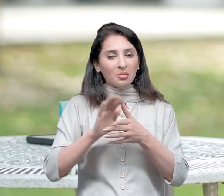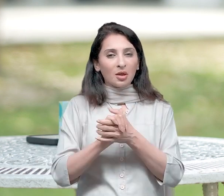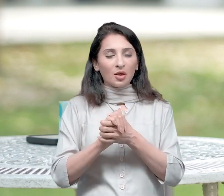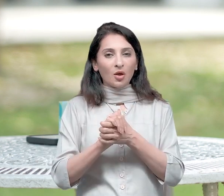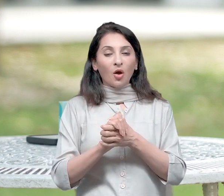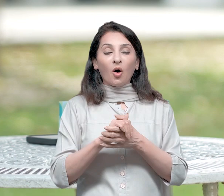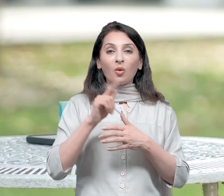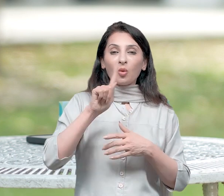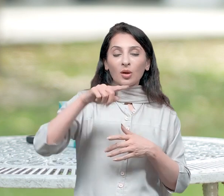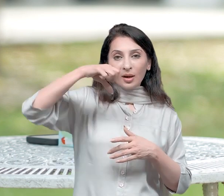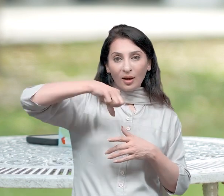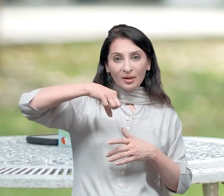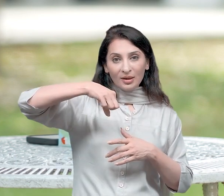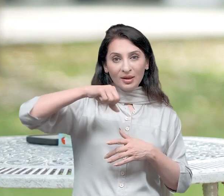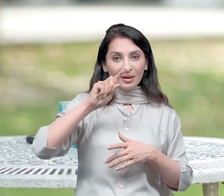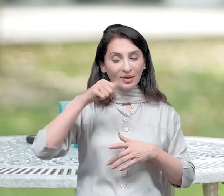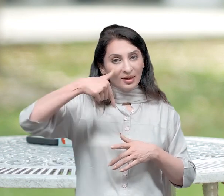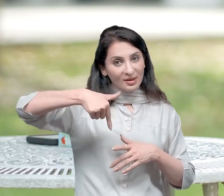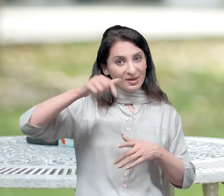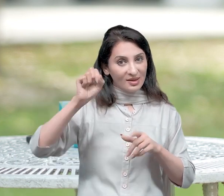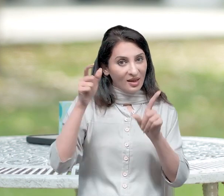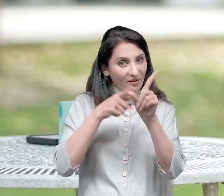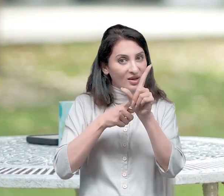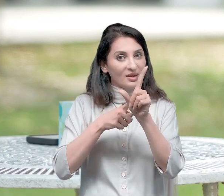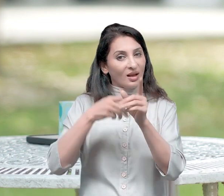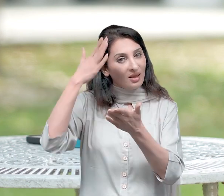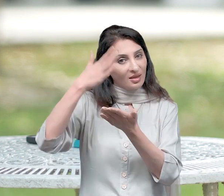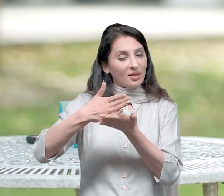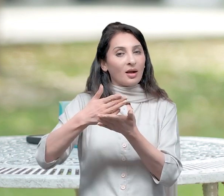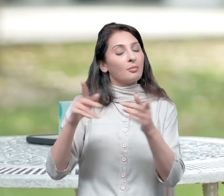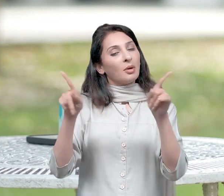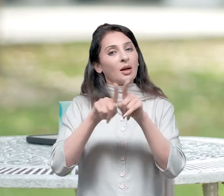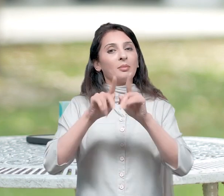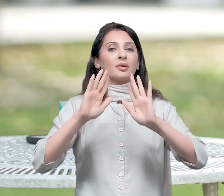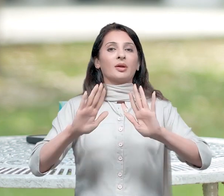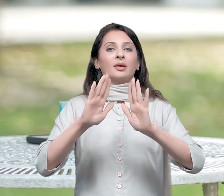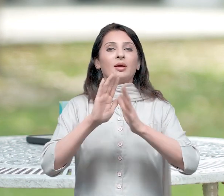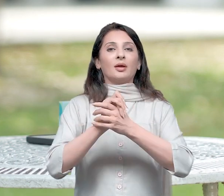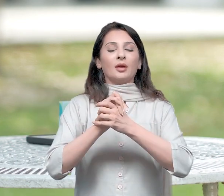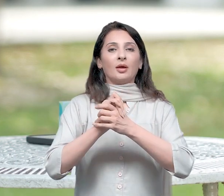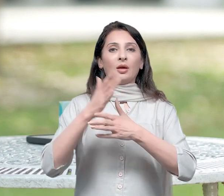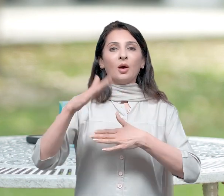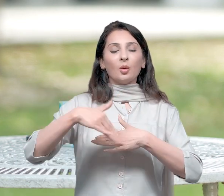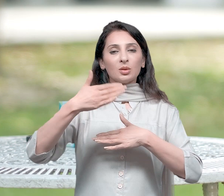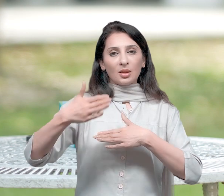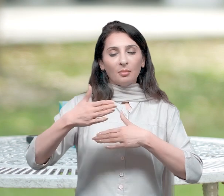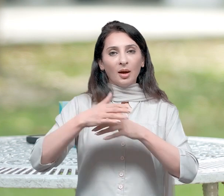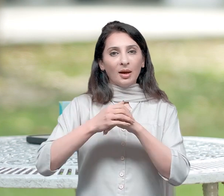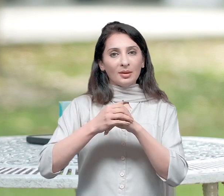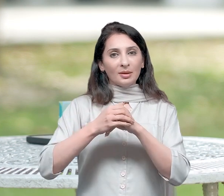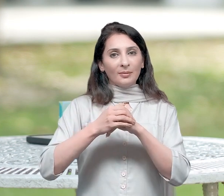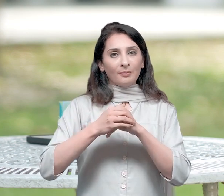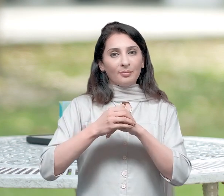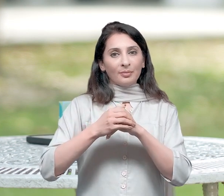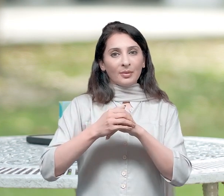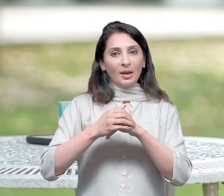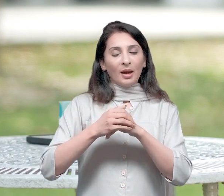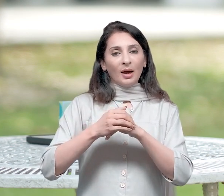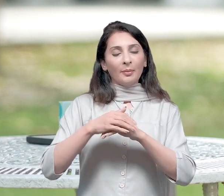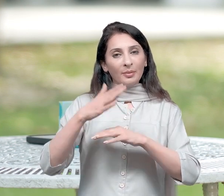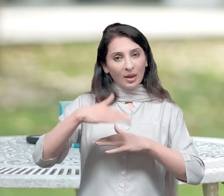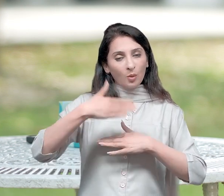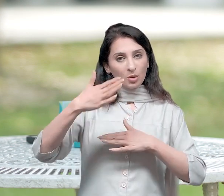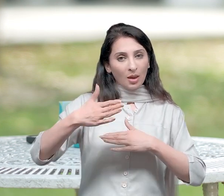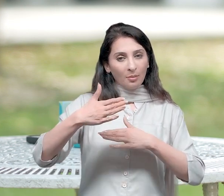پیسے تھی، جو سن 1970 تک چلتی رہی، جب ہم نے اپنے آپ کو فکس پیرٹی سے علیحدہ کر